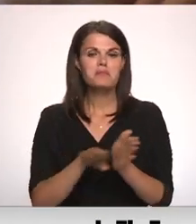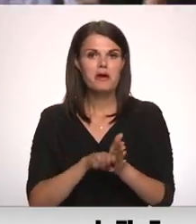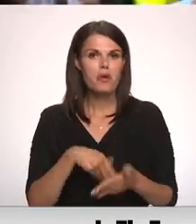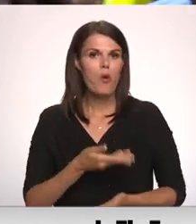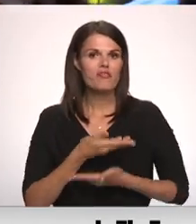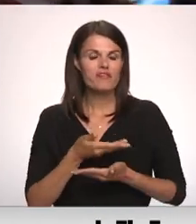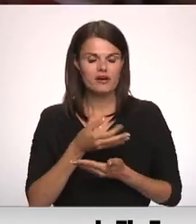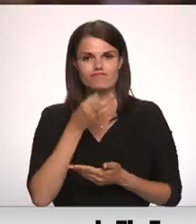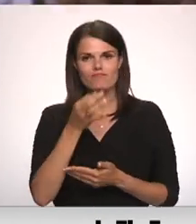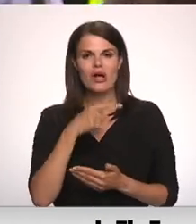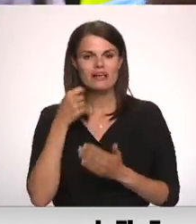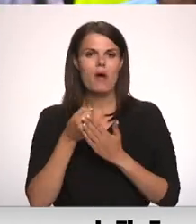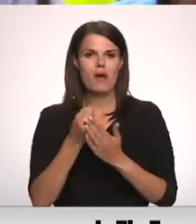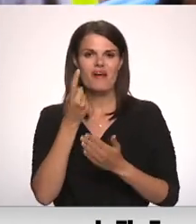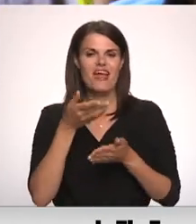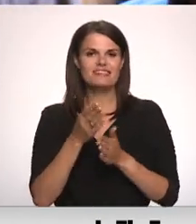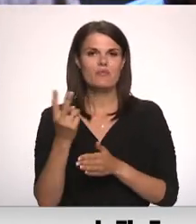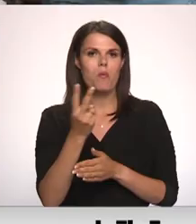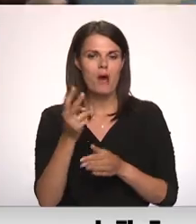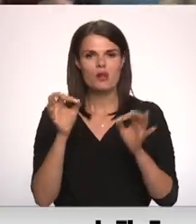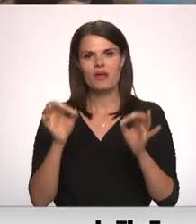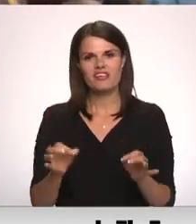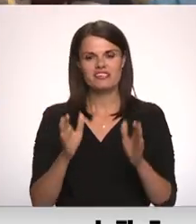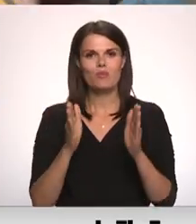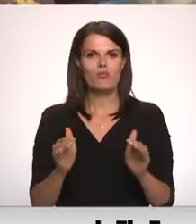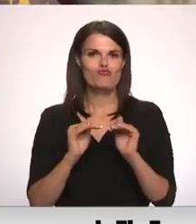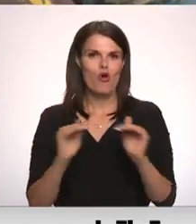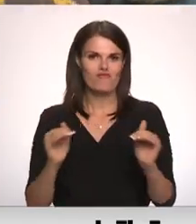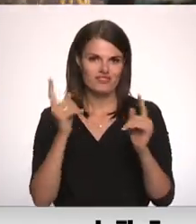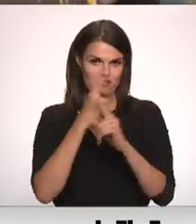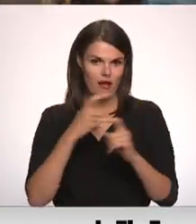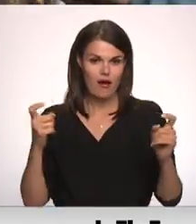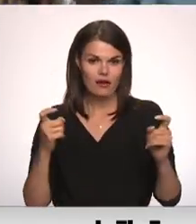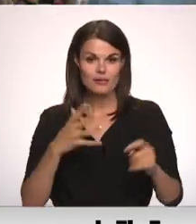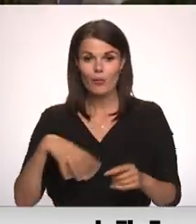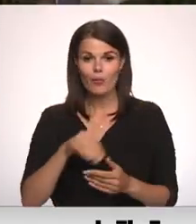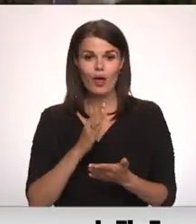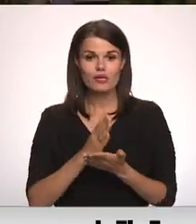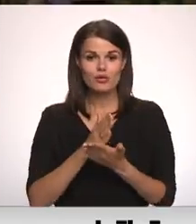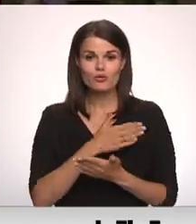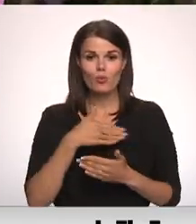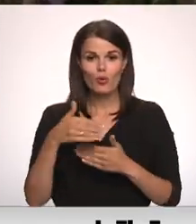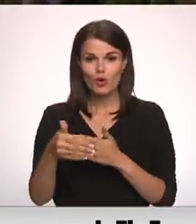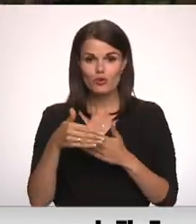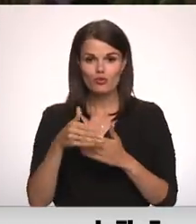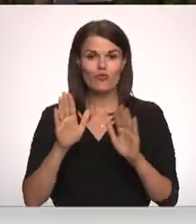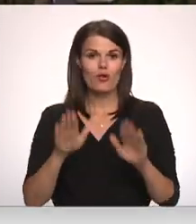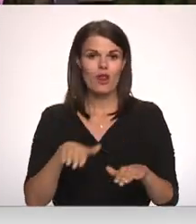– atbalsts viendzimuma pāriem un to tiesībām būt oficiāli atzītiem. Mēs esam ļoti tuvu, lai vienkārši